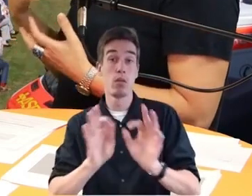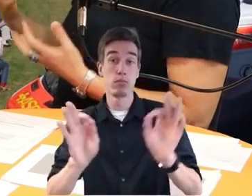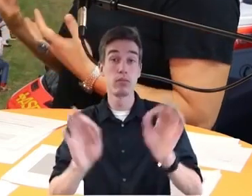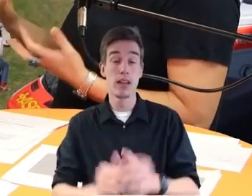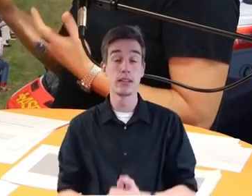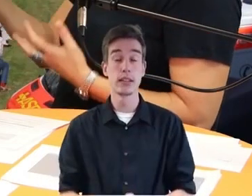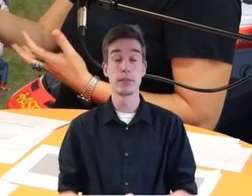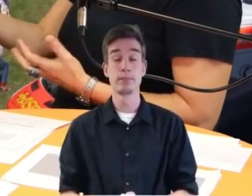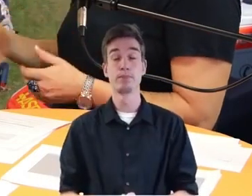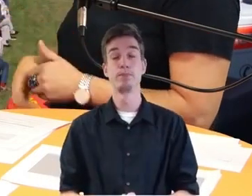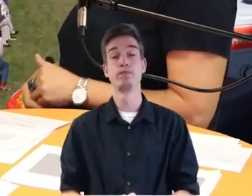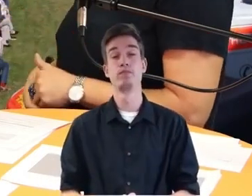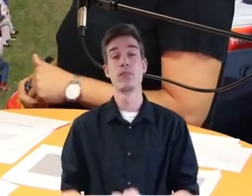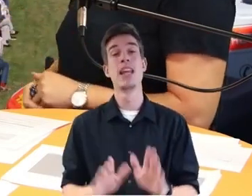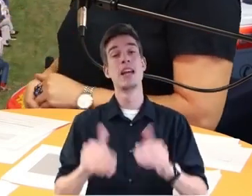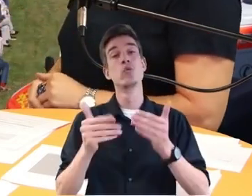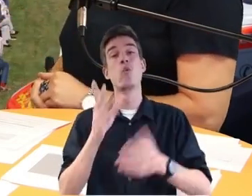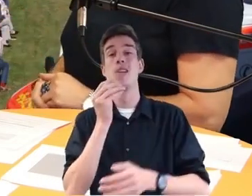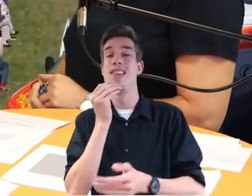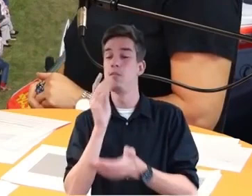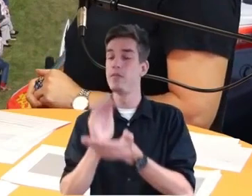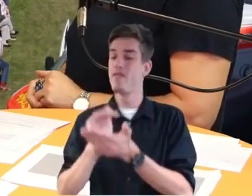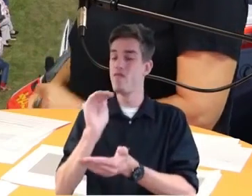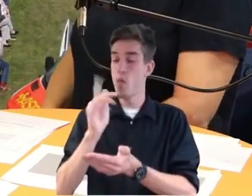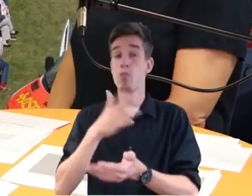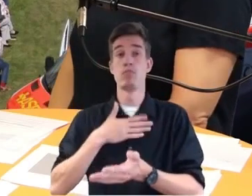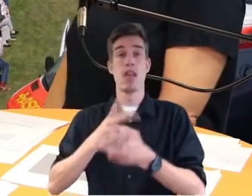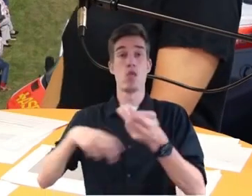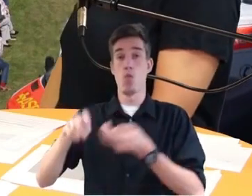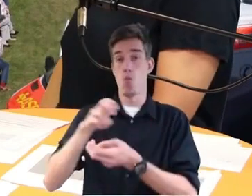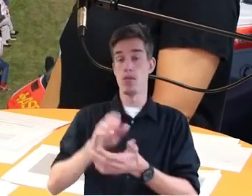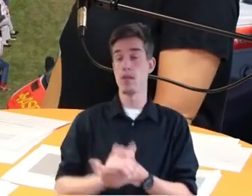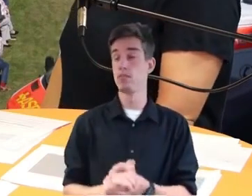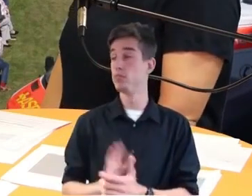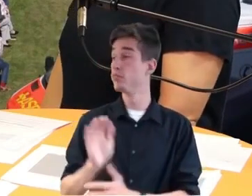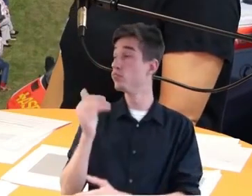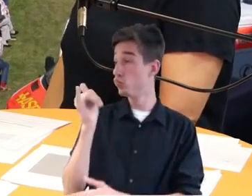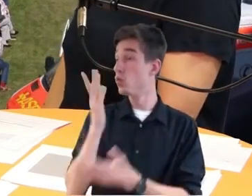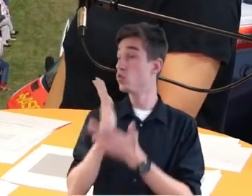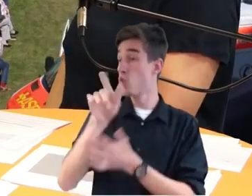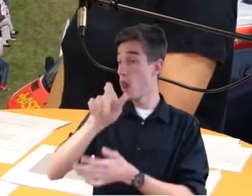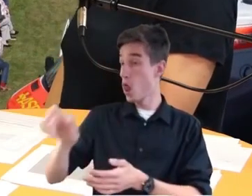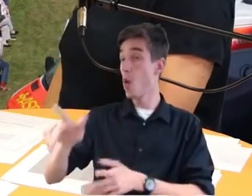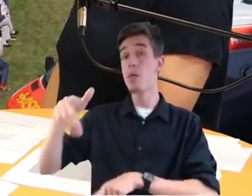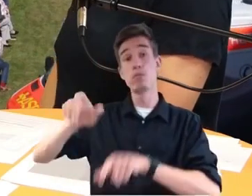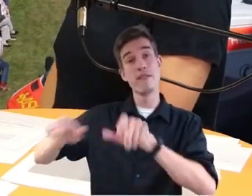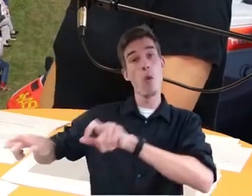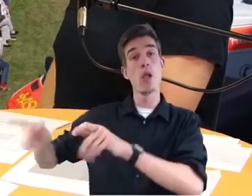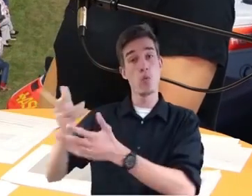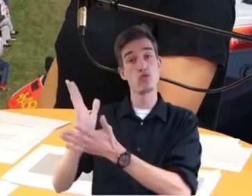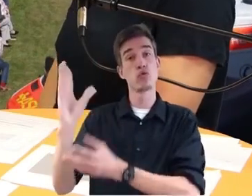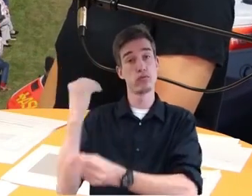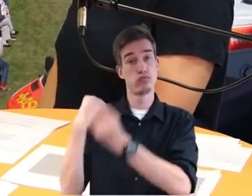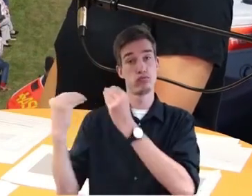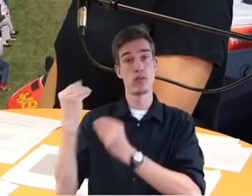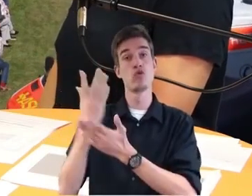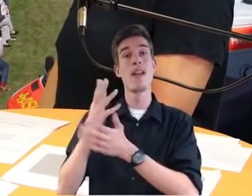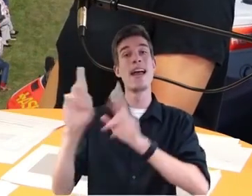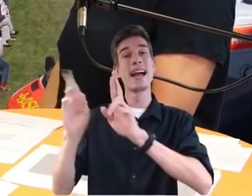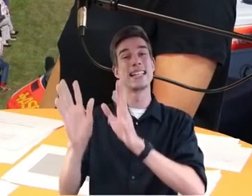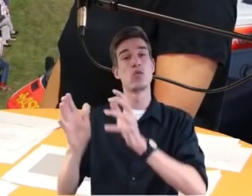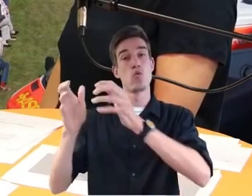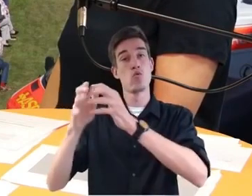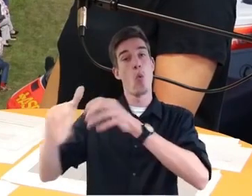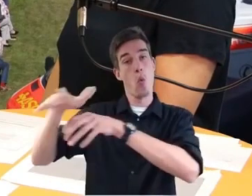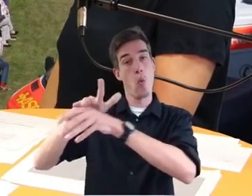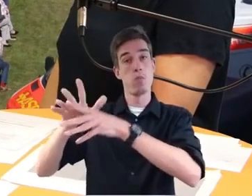eine Art, mit so einem Lebensmittelvorrat umzugehen. Genau, das waren zum Beispiel auch Rückmeldungen, die wir aus der Bevölkerung bekommen haben von Risikopersonen, die gesagt